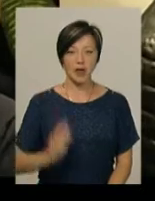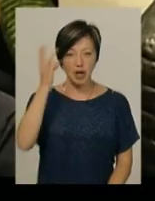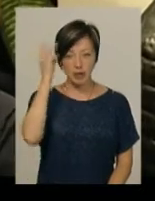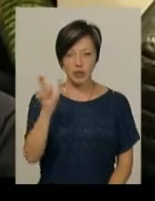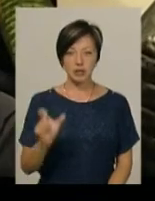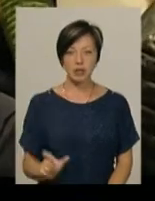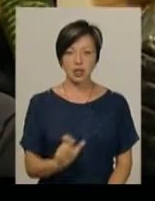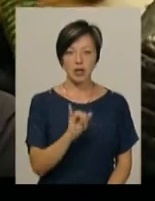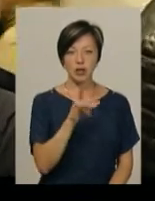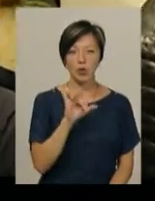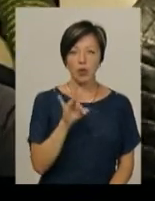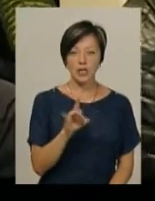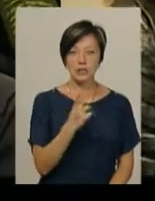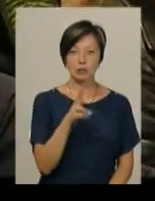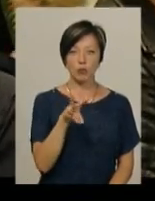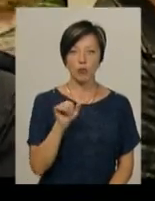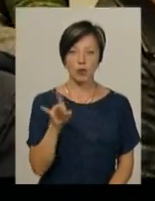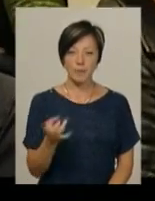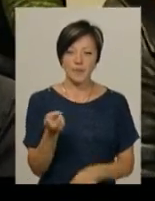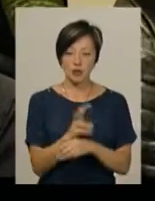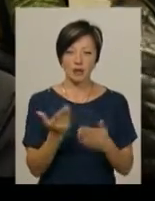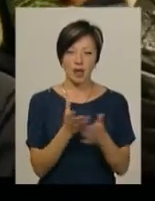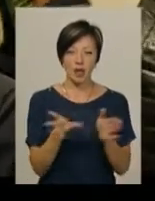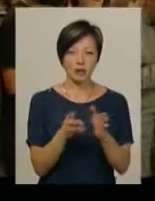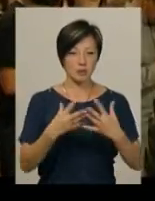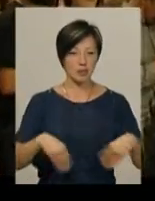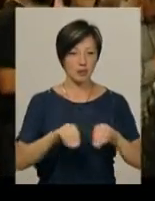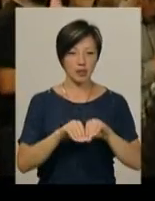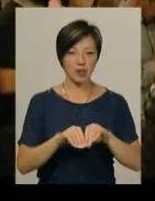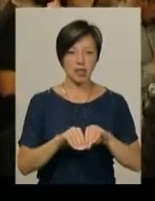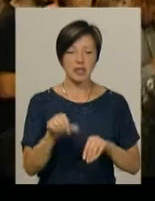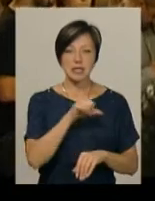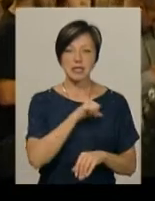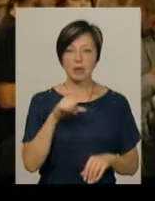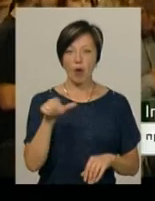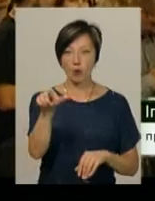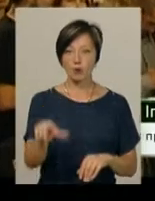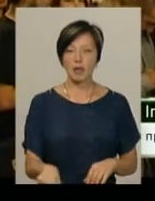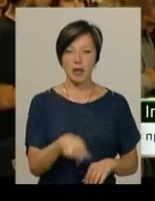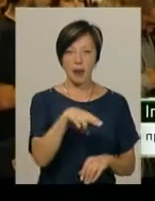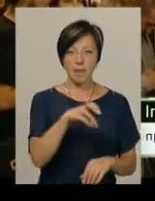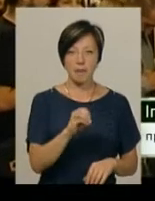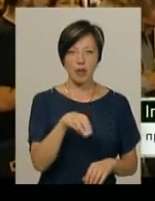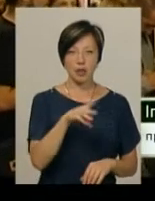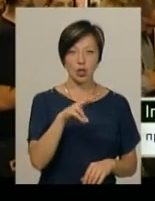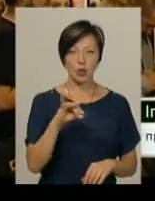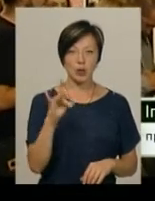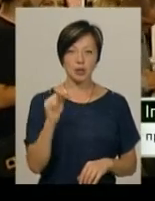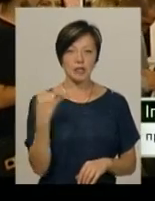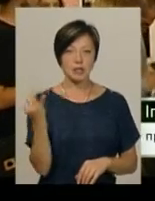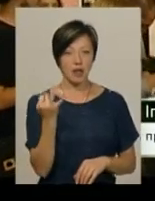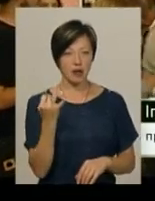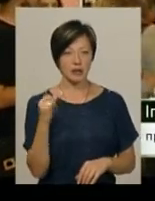Хмельничанин Ігор Цмур на допрем'єрний показ фільму прийшов разом з сім'єю. Сама особистість Симона Петлюри є дуже цікава